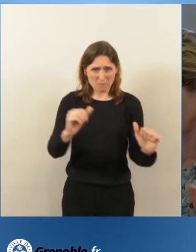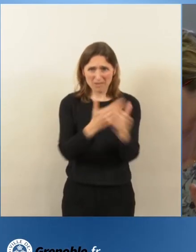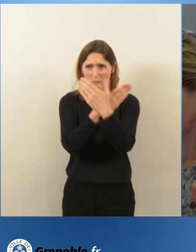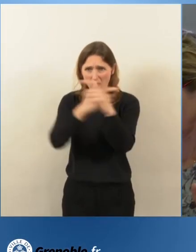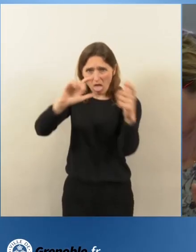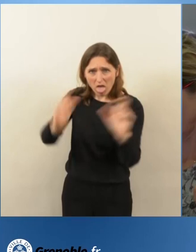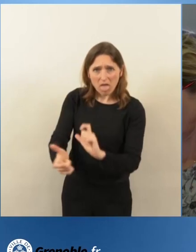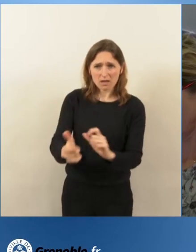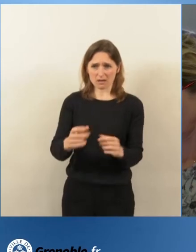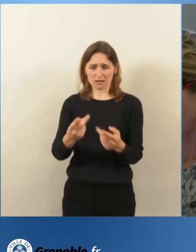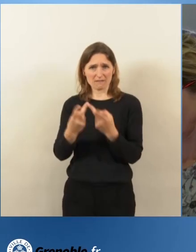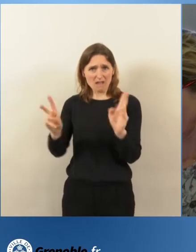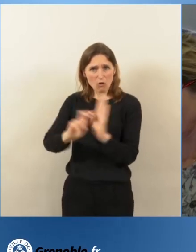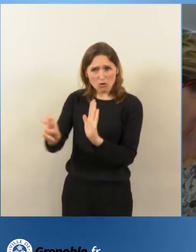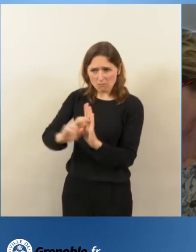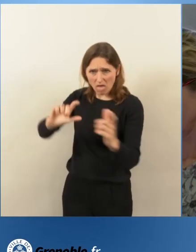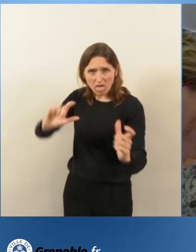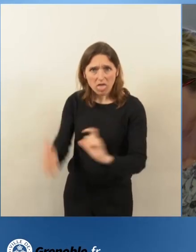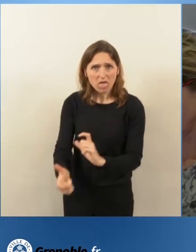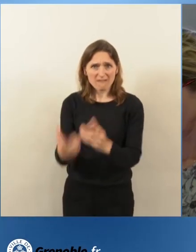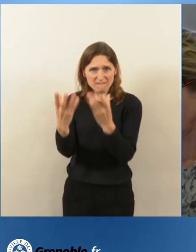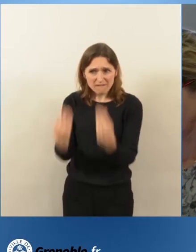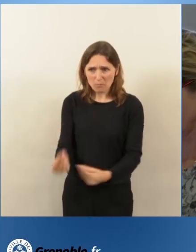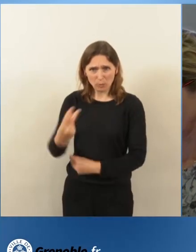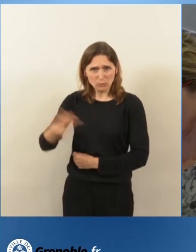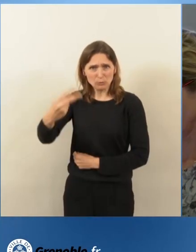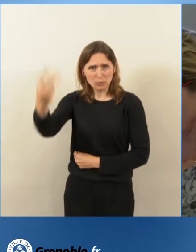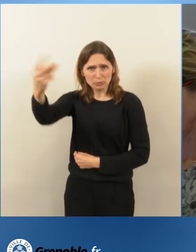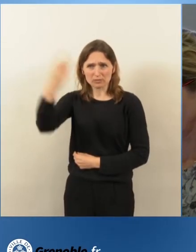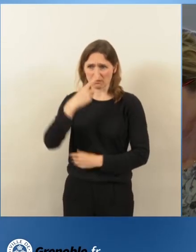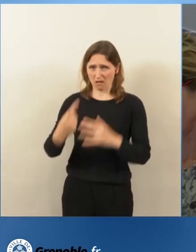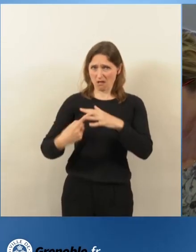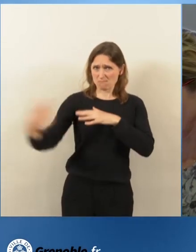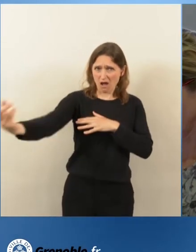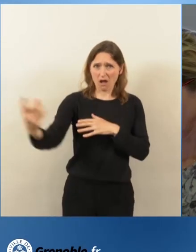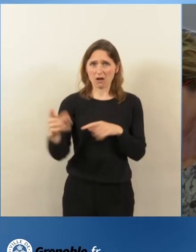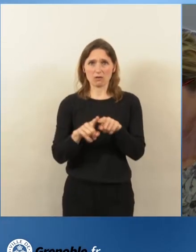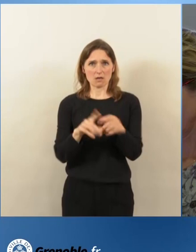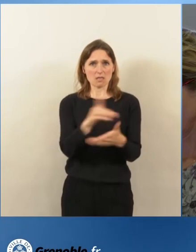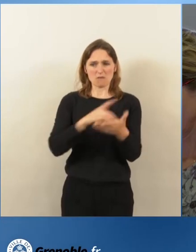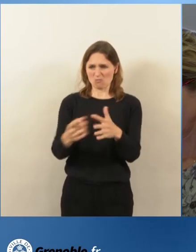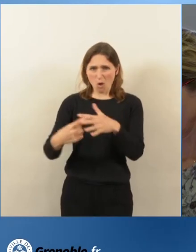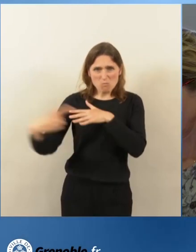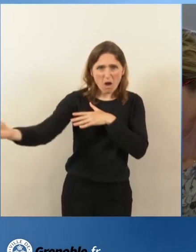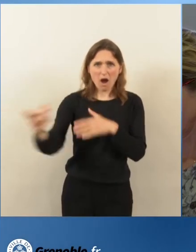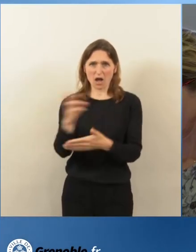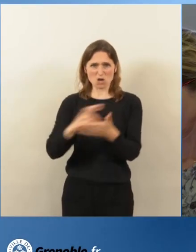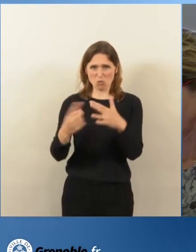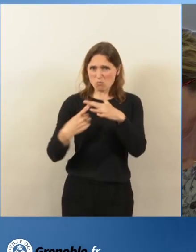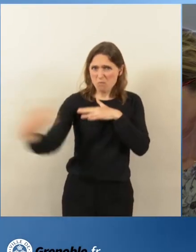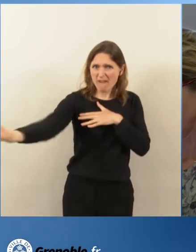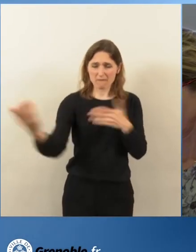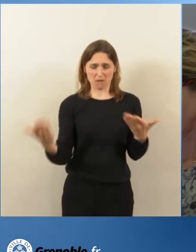Grenoble parce que Grenoble est de plus en plus affaibli isolé coupé du département couper de la région maintenant